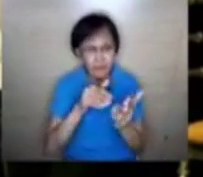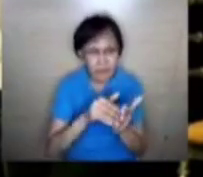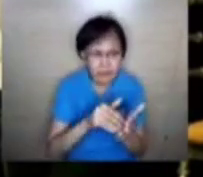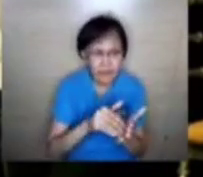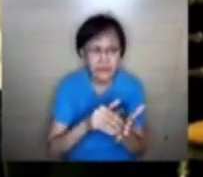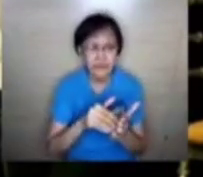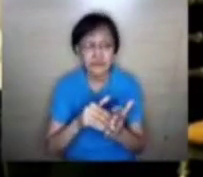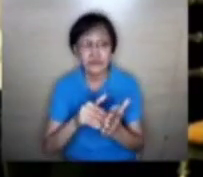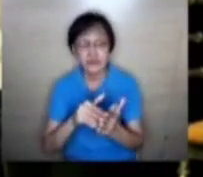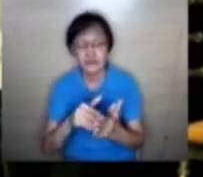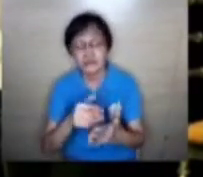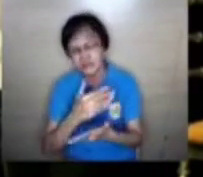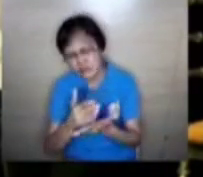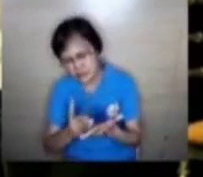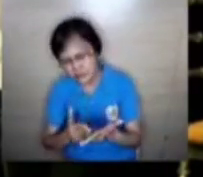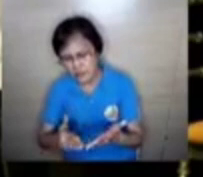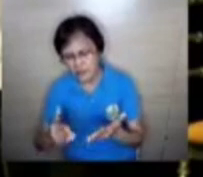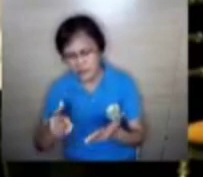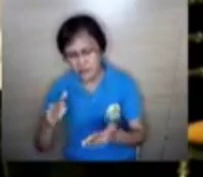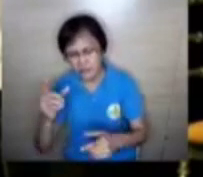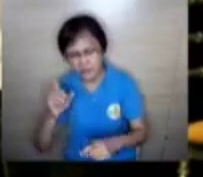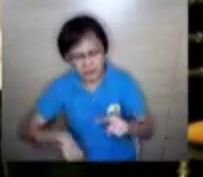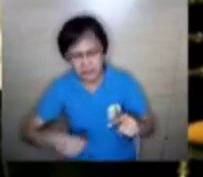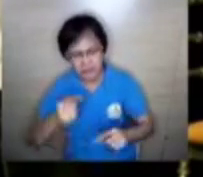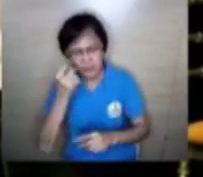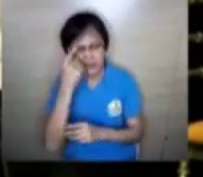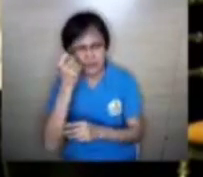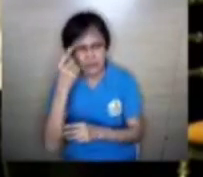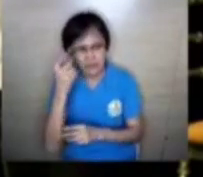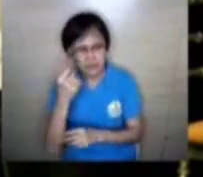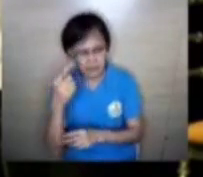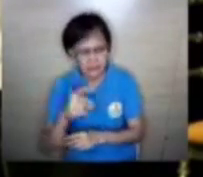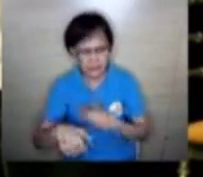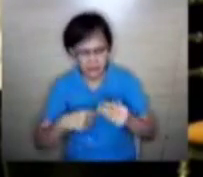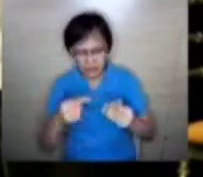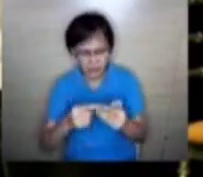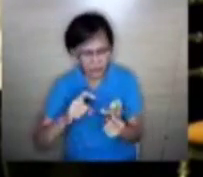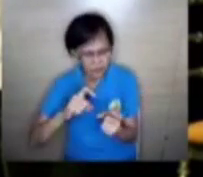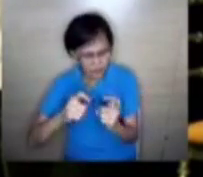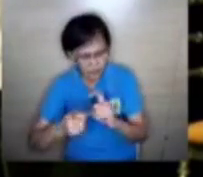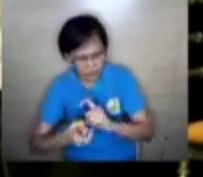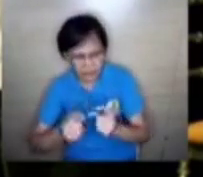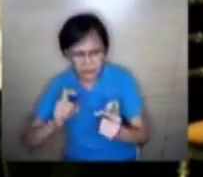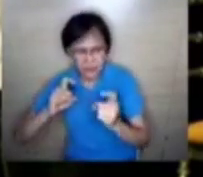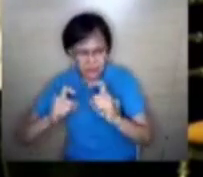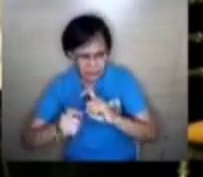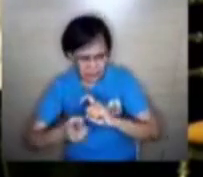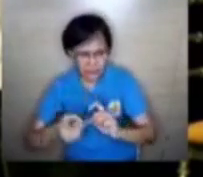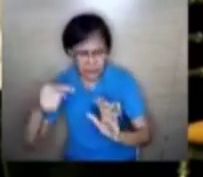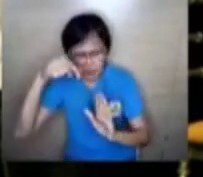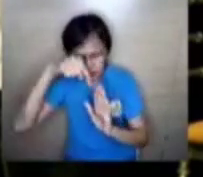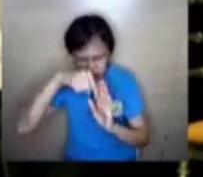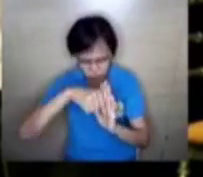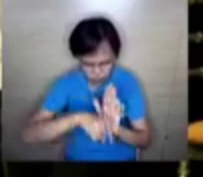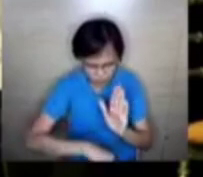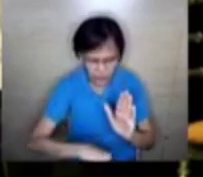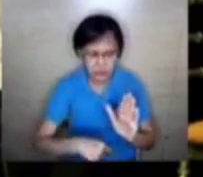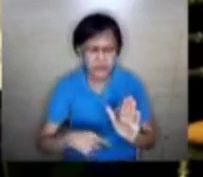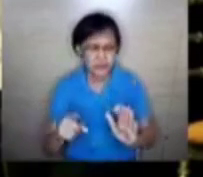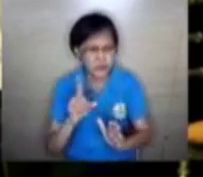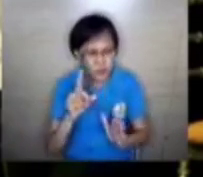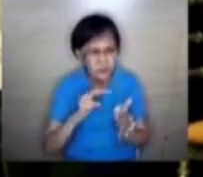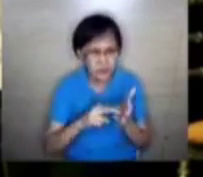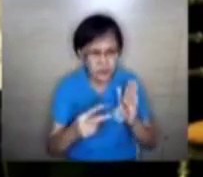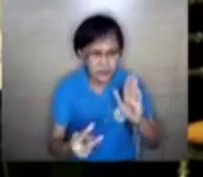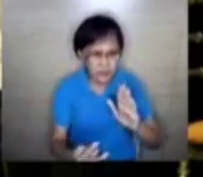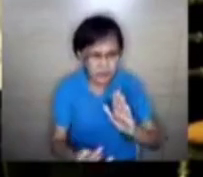ang pasensya at hindi maunawaan na hindi ganun kabilis na baguhin ang sistema na napakalalim na ng mga ugat.